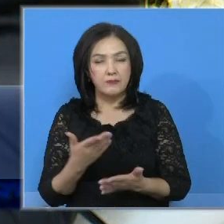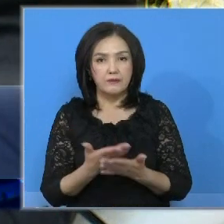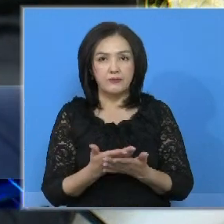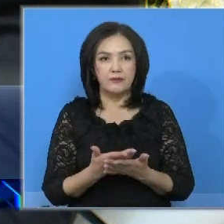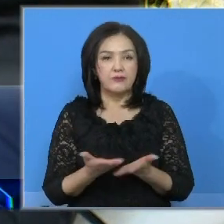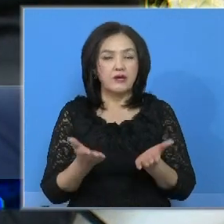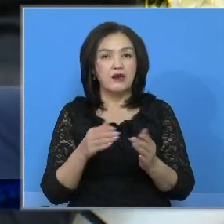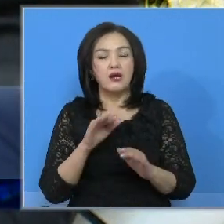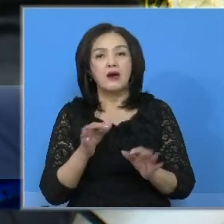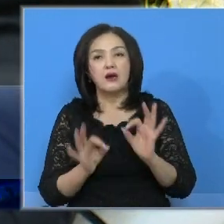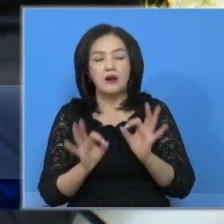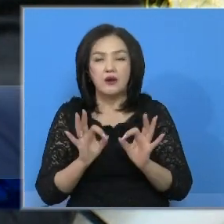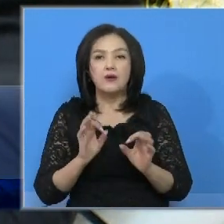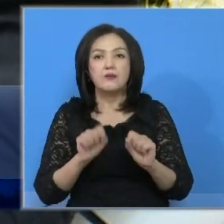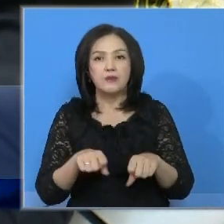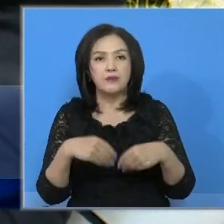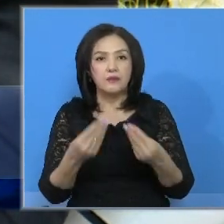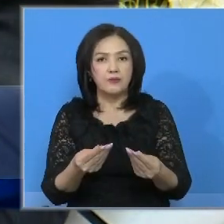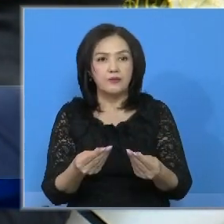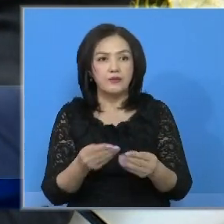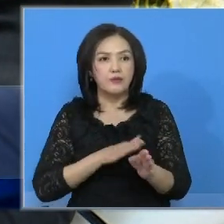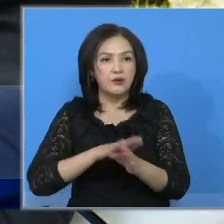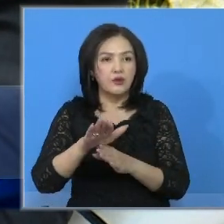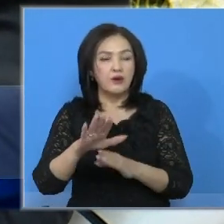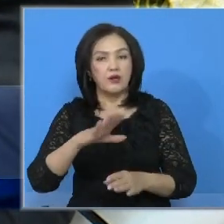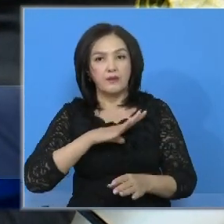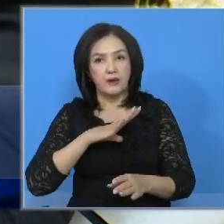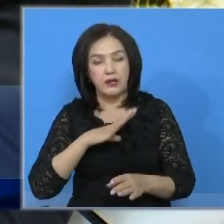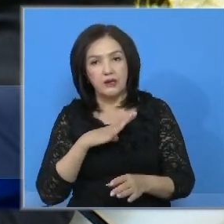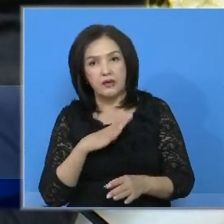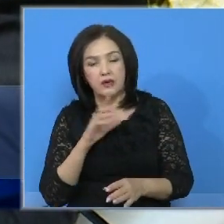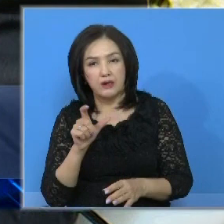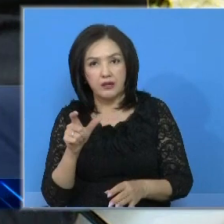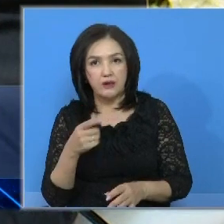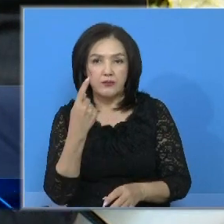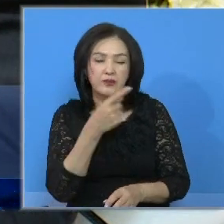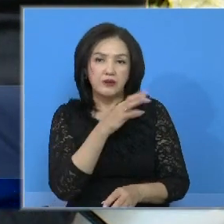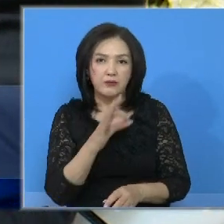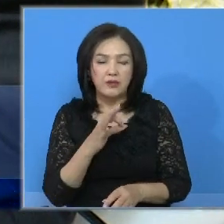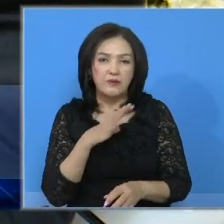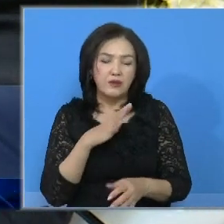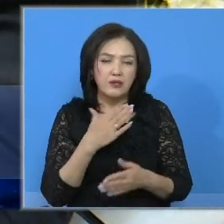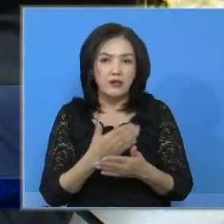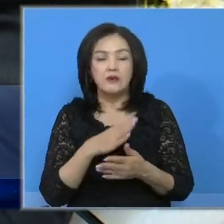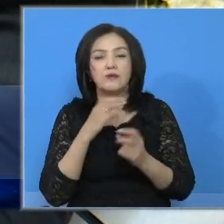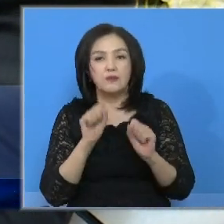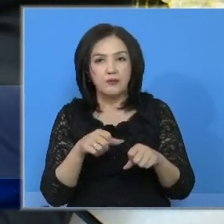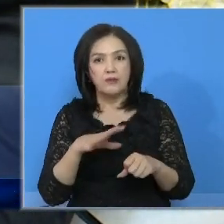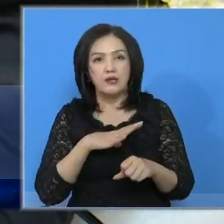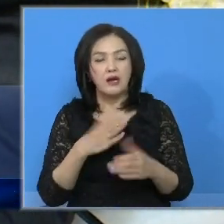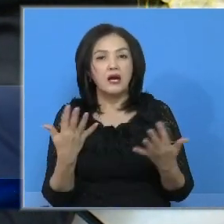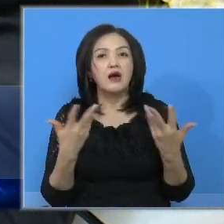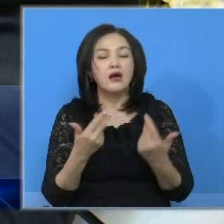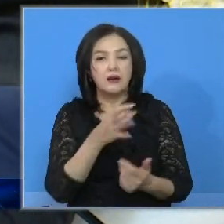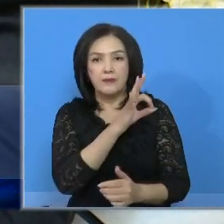азаматтарымыздың қалыпқа келуіне мүмкіндік берді? Енді толықтай келмесе де бар ғой енді там. 1%-тың показательдері болуы мүмкін, солай ма? Қанша